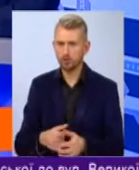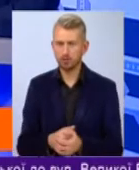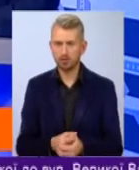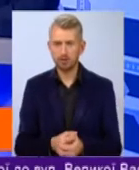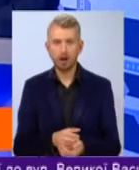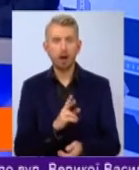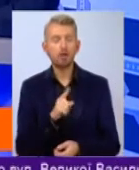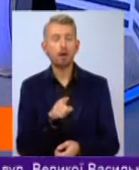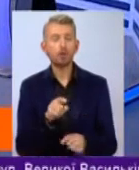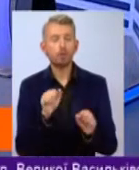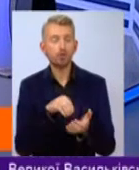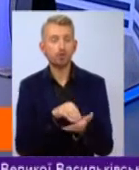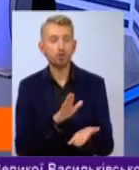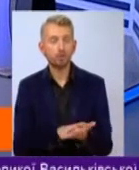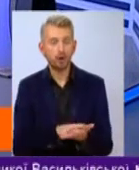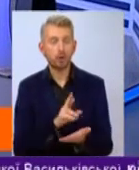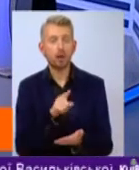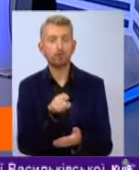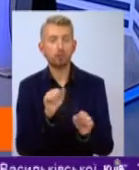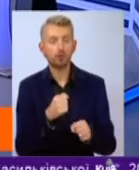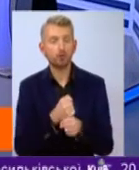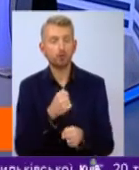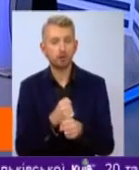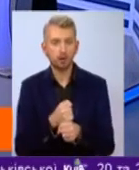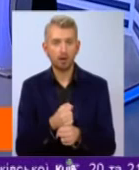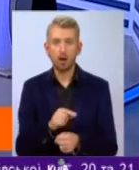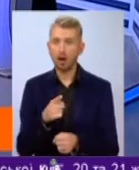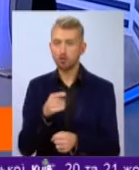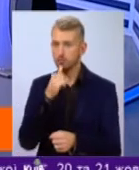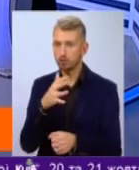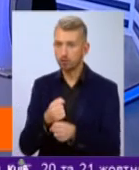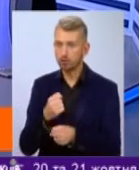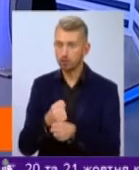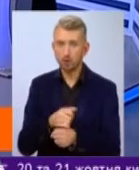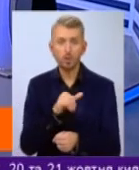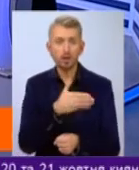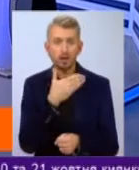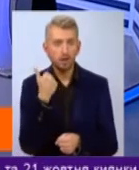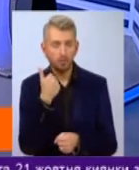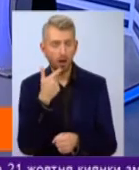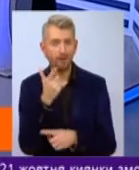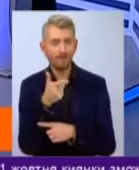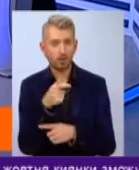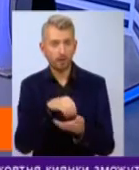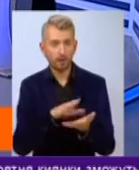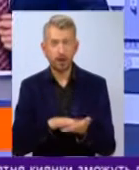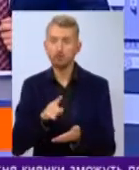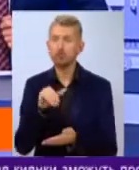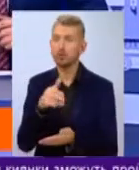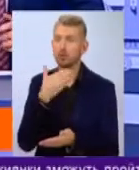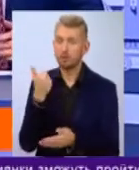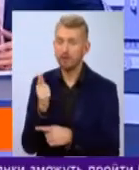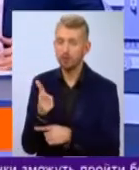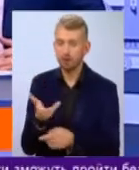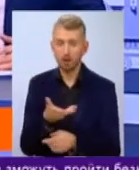як вони це можуть фіксувати та як вони можуть це робити? Фіксації. А чому вони цього не можуть робити? У них же немає відеофіксації. А чому у них немає відеофіксації?